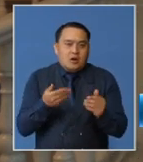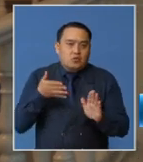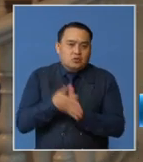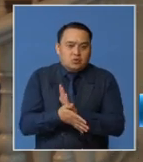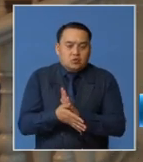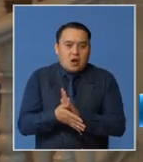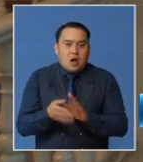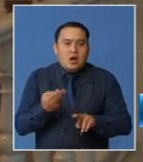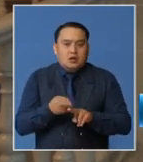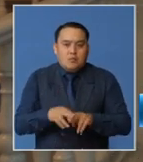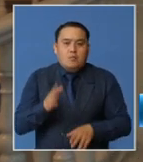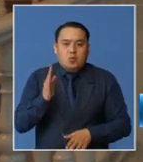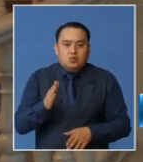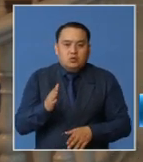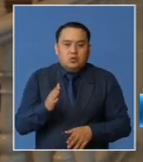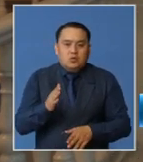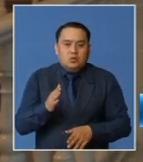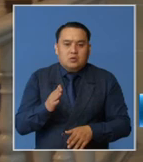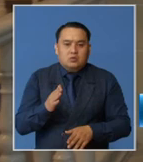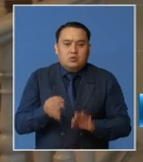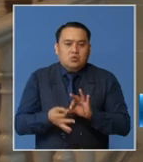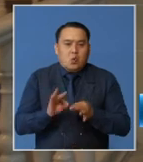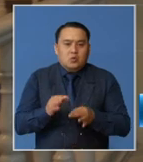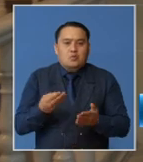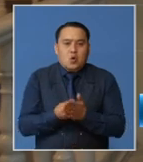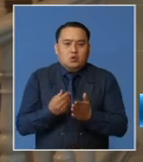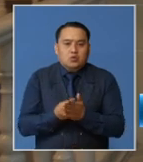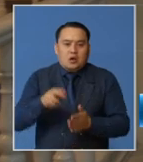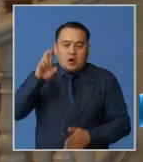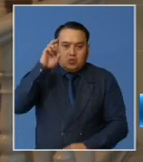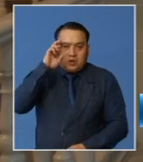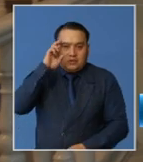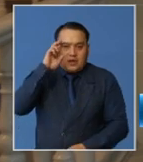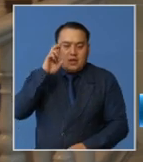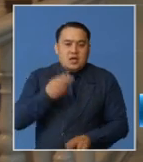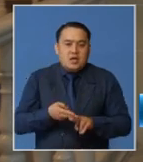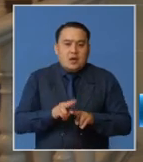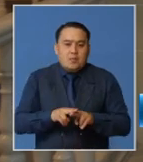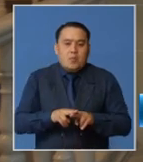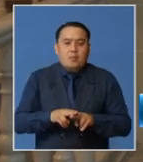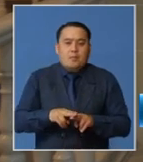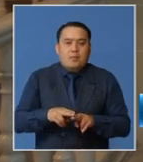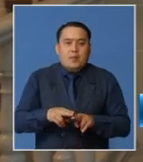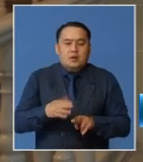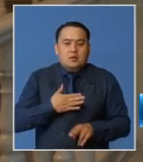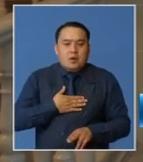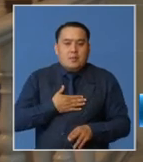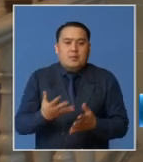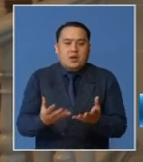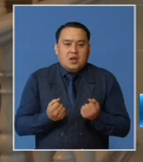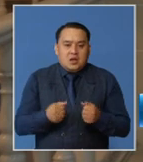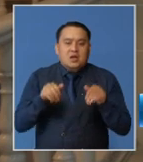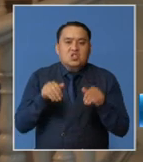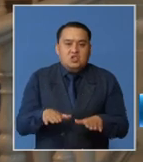ресурсы. Это будет очень накладно для бюджета нашей страны. Именно поэтому принято